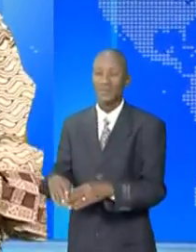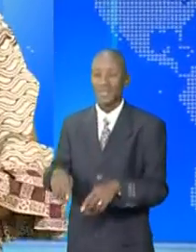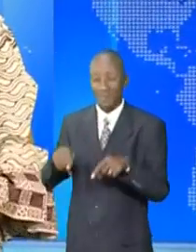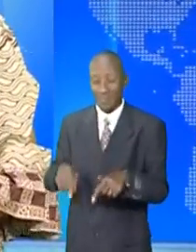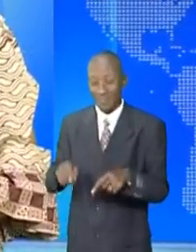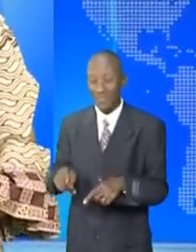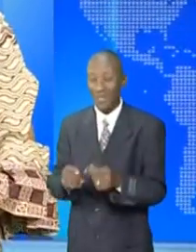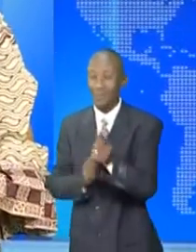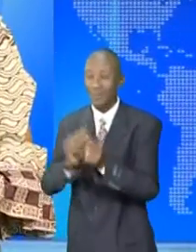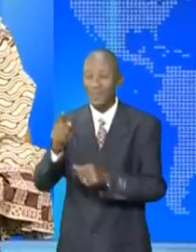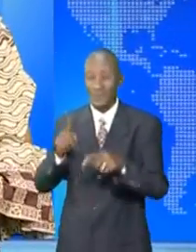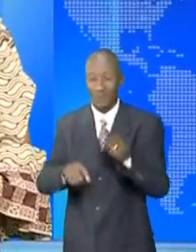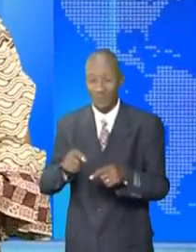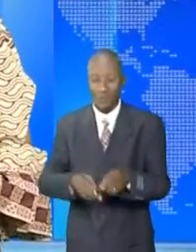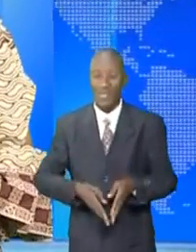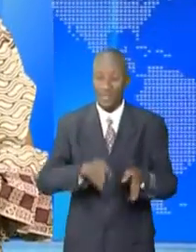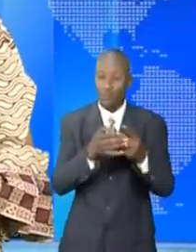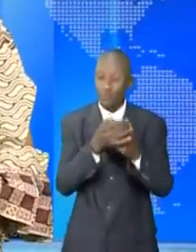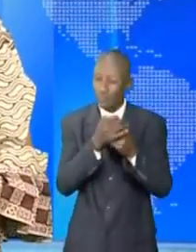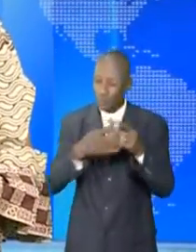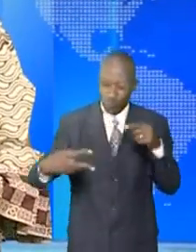Le directeur général adjoint de l'Office des routes était sur les lieux.